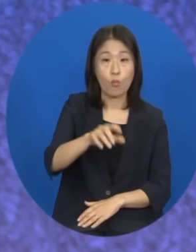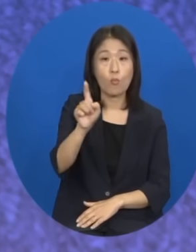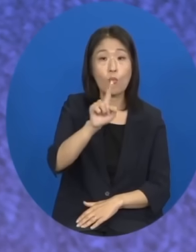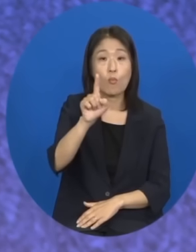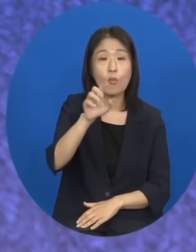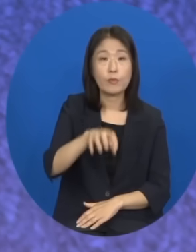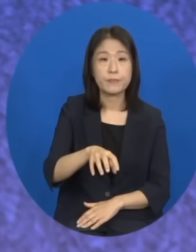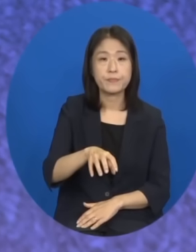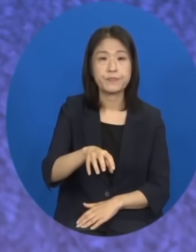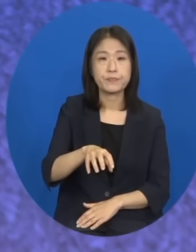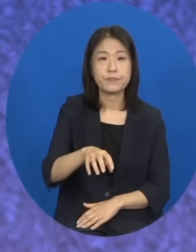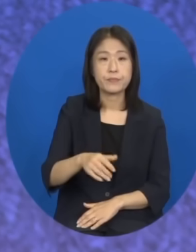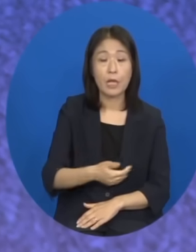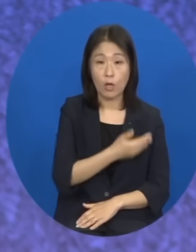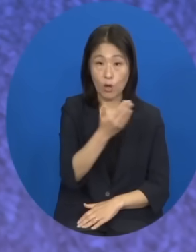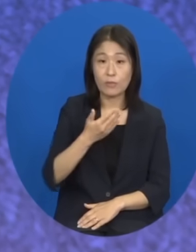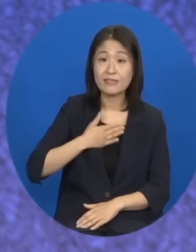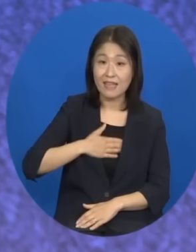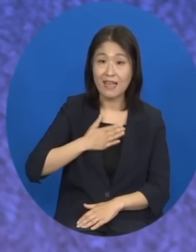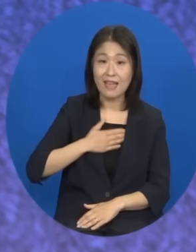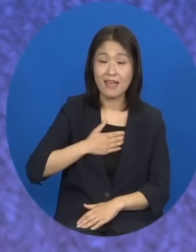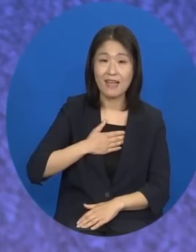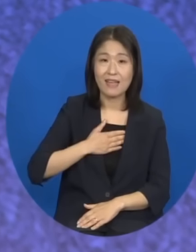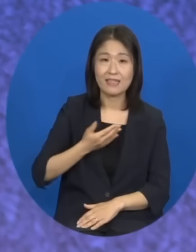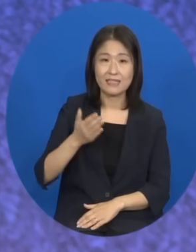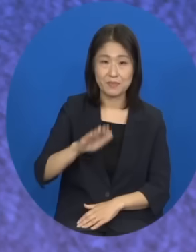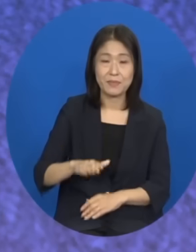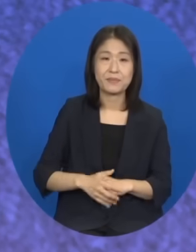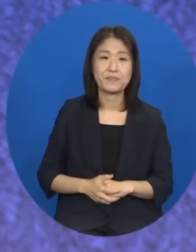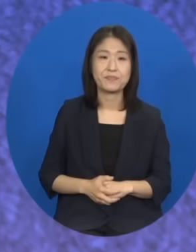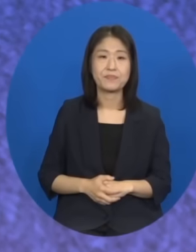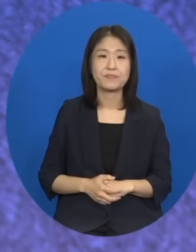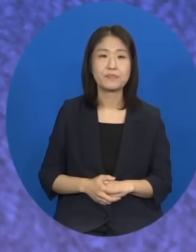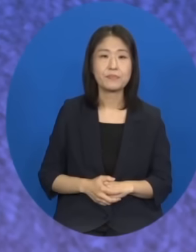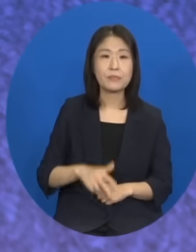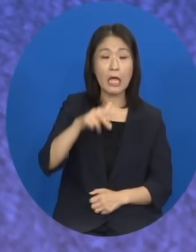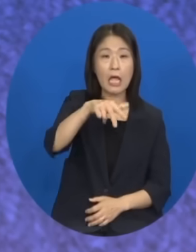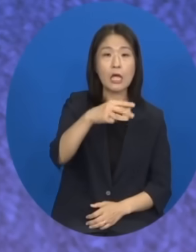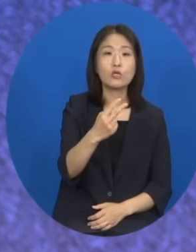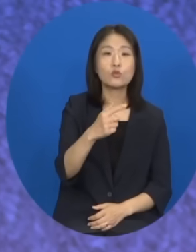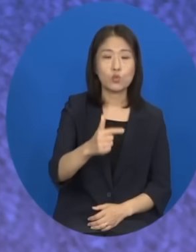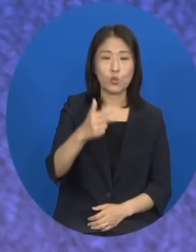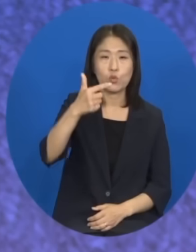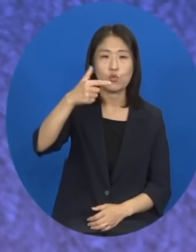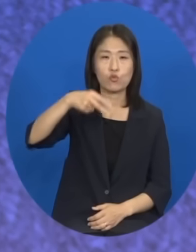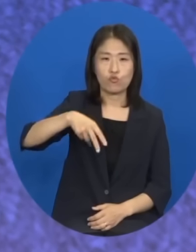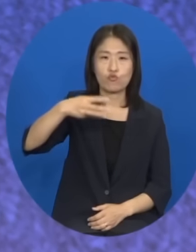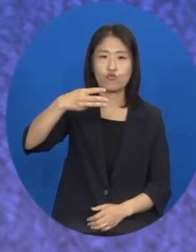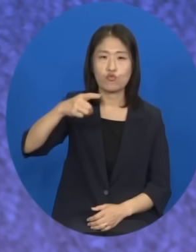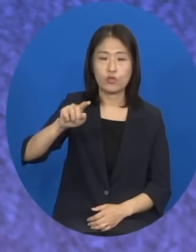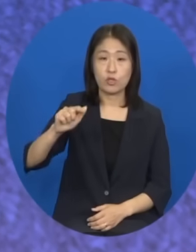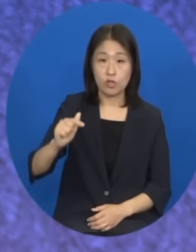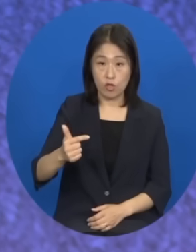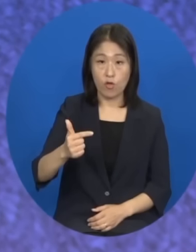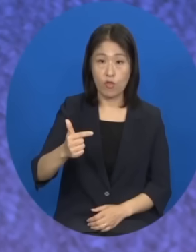여러분도 잘 아는 노예 상인이었다가 목사가 된 존 뉴턴 목사님이 목회하셨던 교회예요.